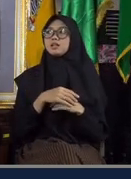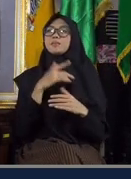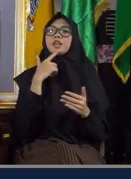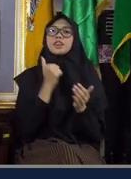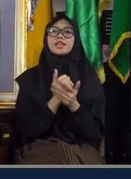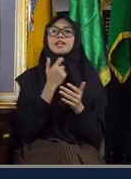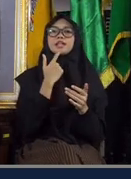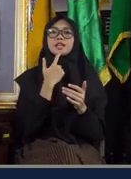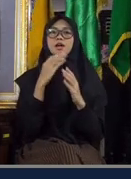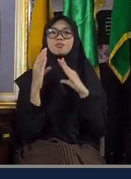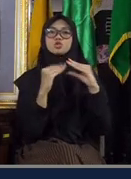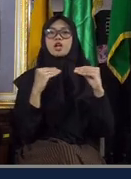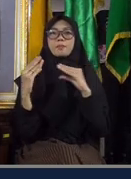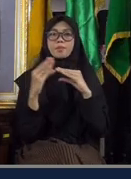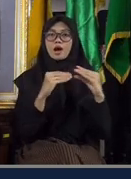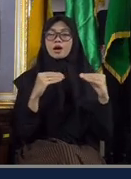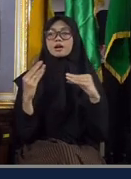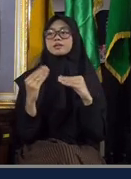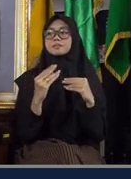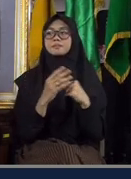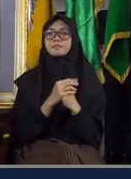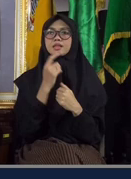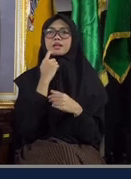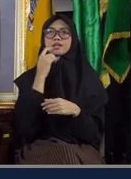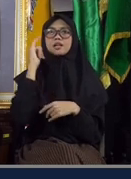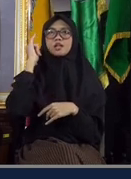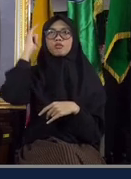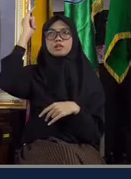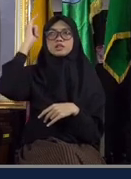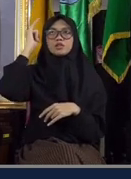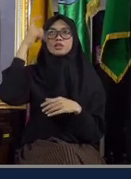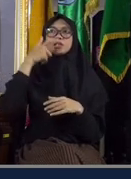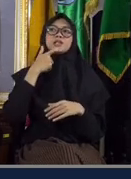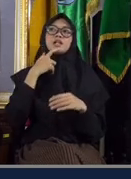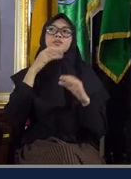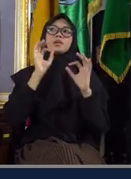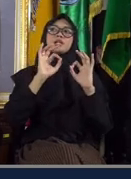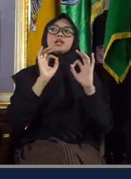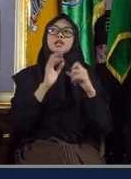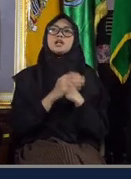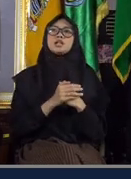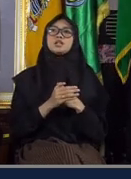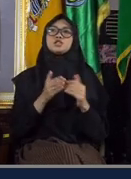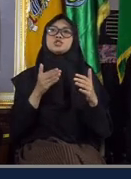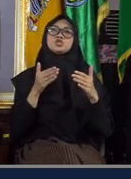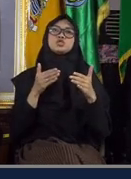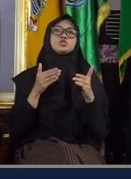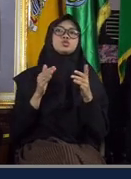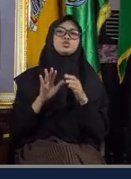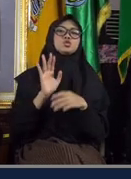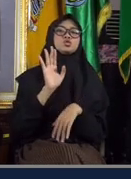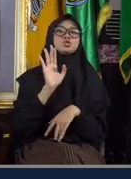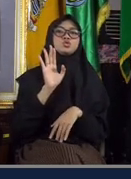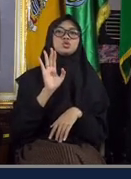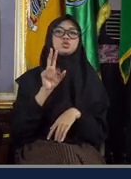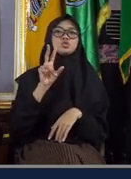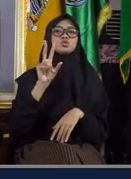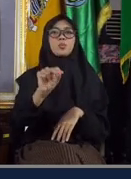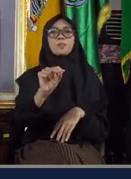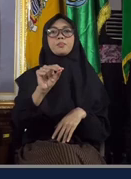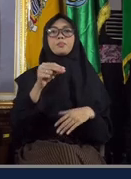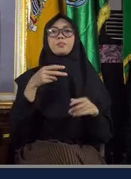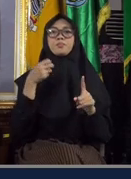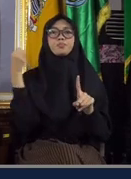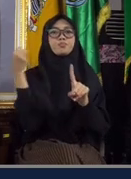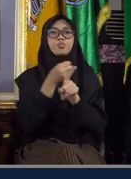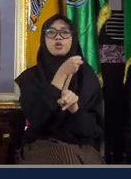ya soal termasuk inovasi dalam pendidikan stop bullying bagaimana mengintegrasikan pendidikan